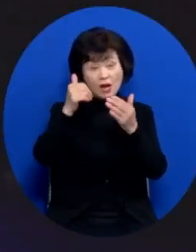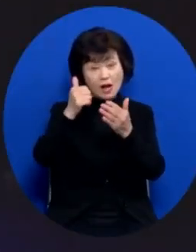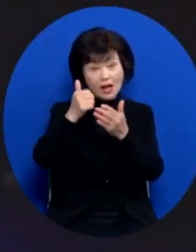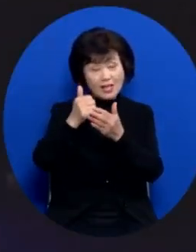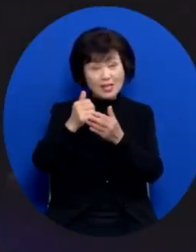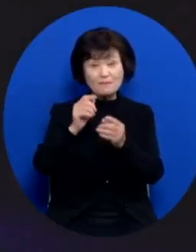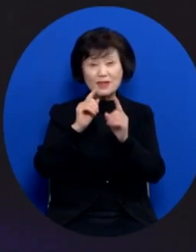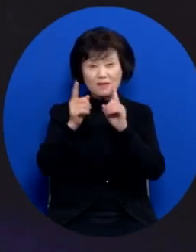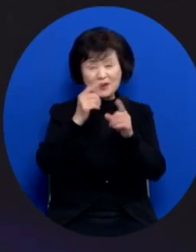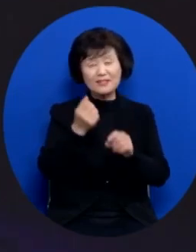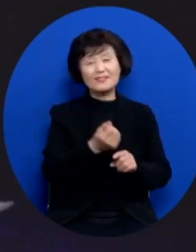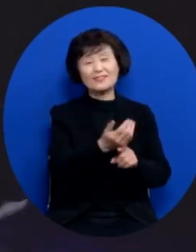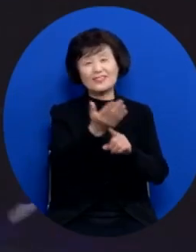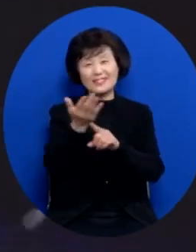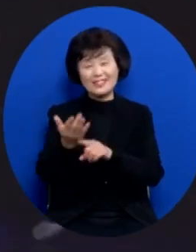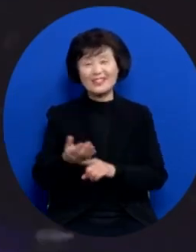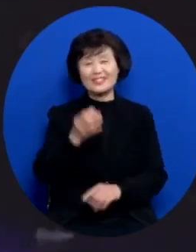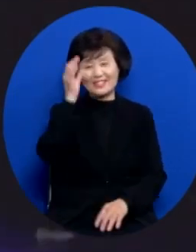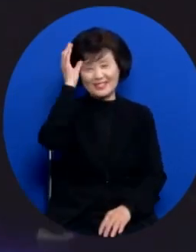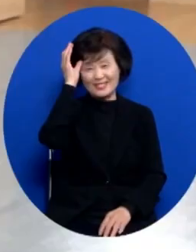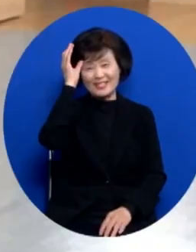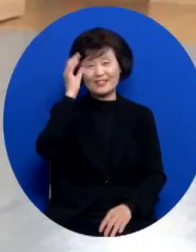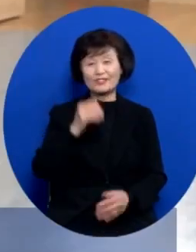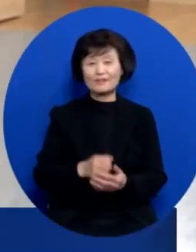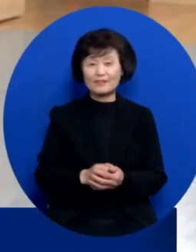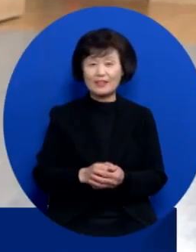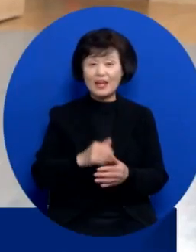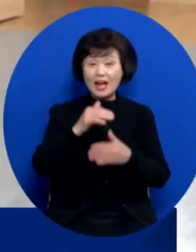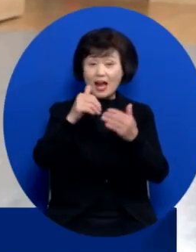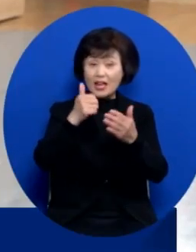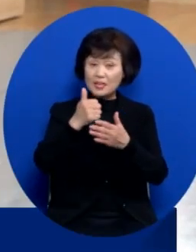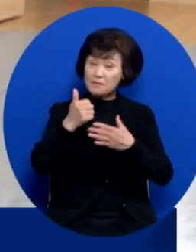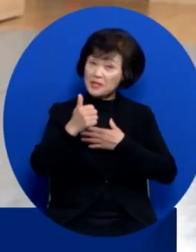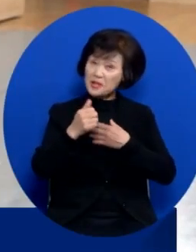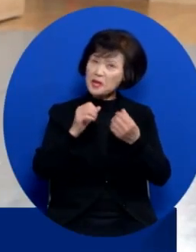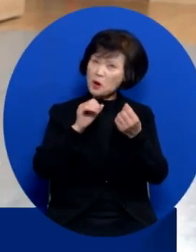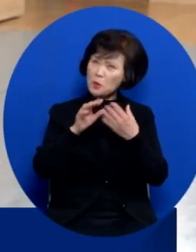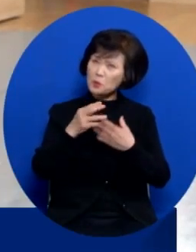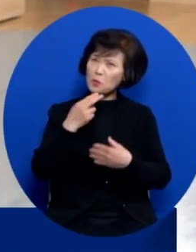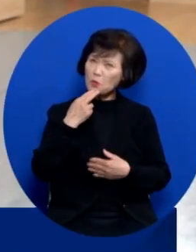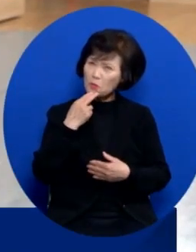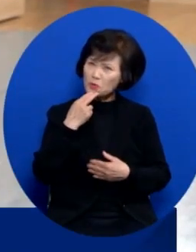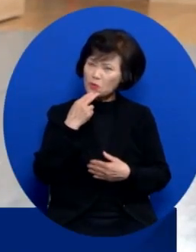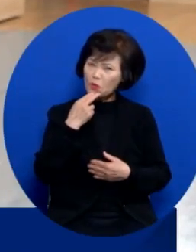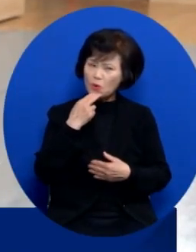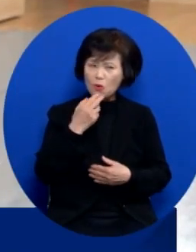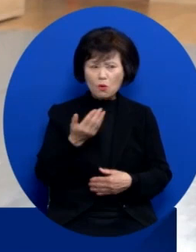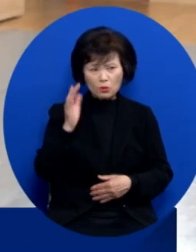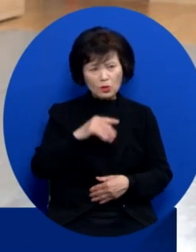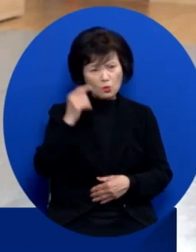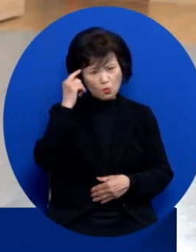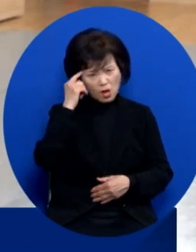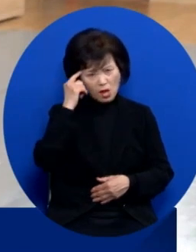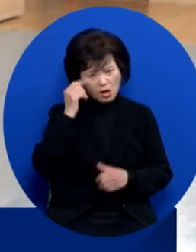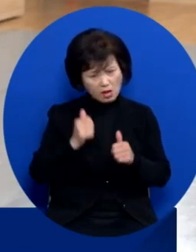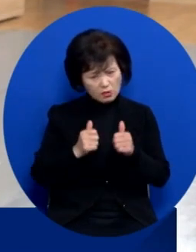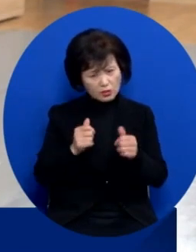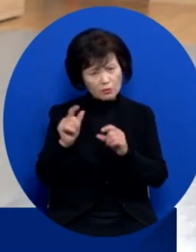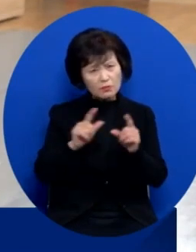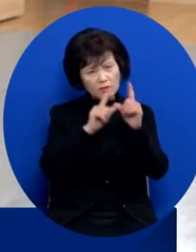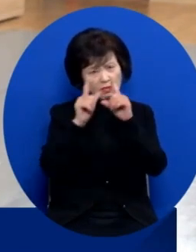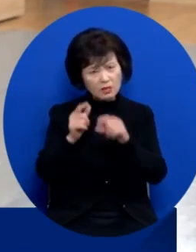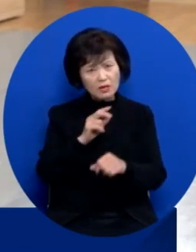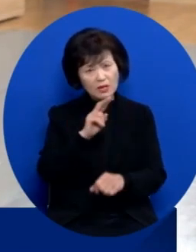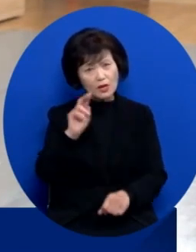메시지가 전해지길 기대했습니다. 하나님은 나한테 응답해주지도 않는데 나는 왜 계속 이렇게 열심히 살아가야 하지? 하는